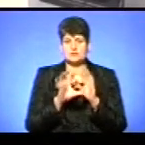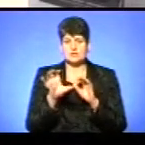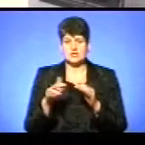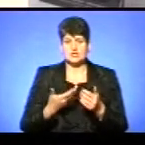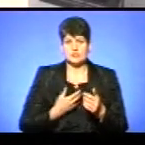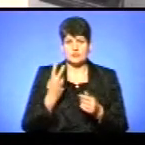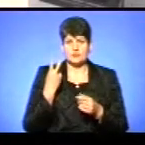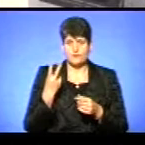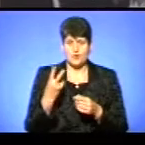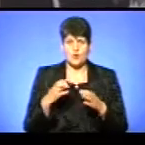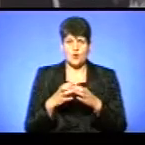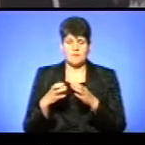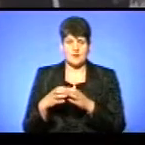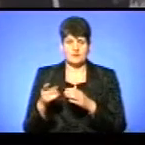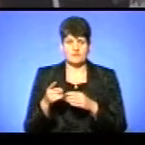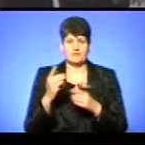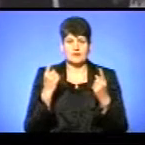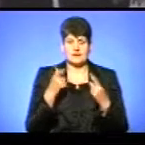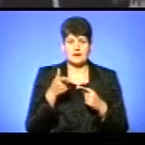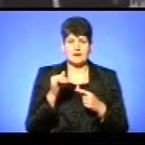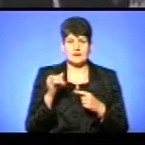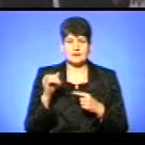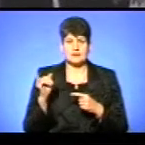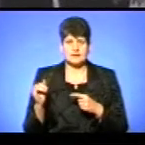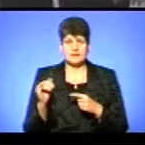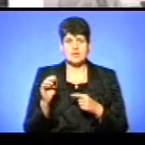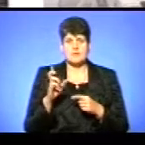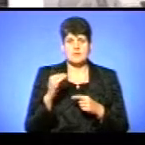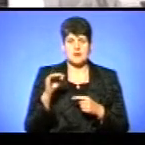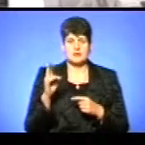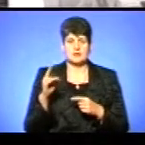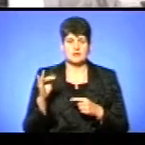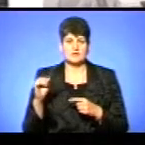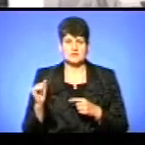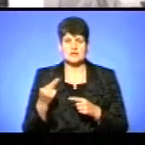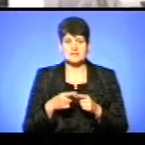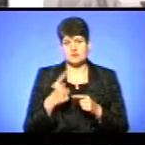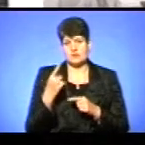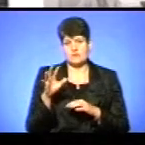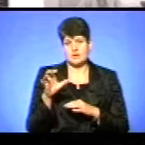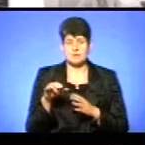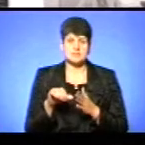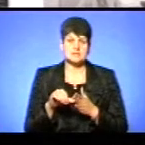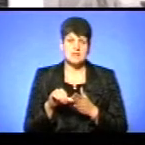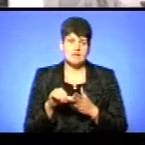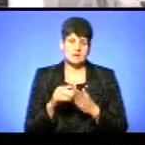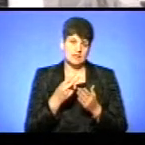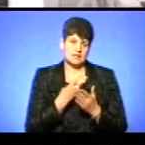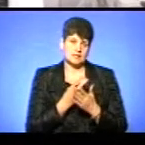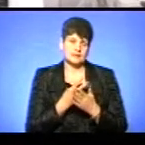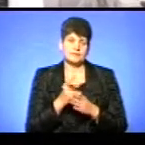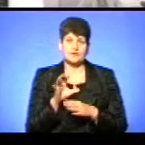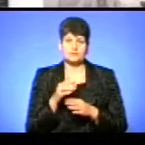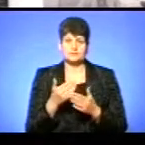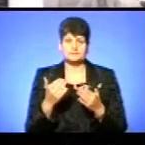громад Тернопільщини – Великогаївської та Байковецької. Ось це одна з фотографій, представлених на фотовиставці